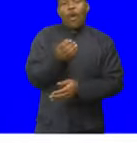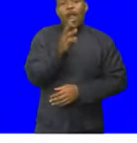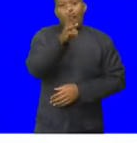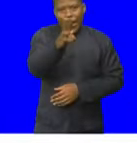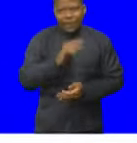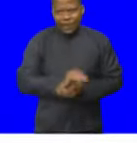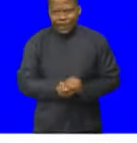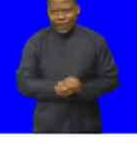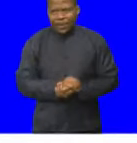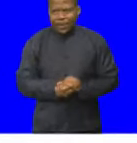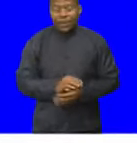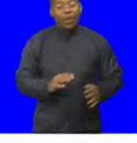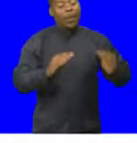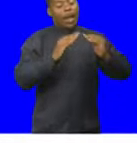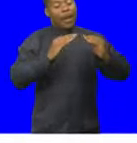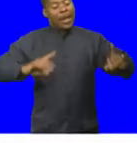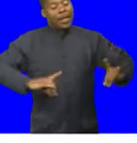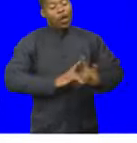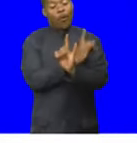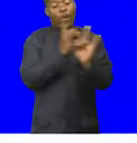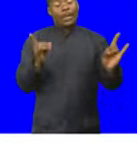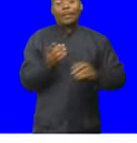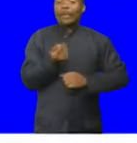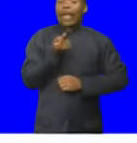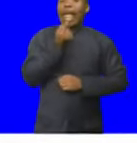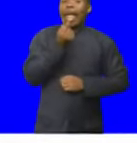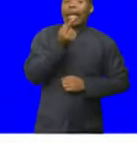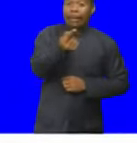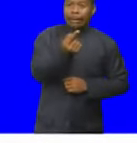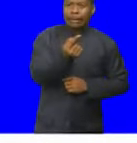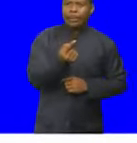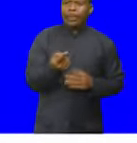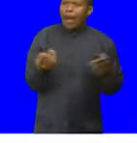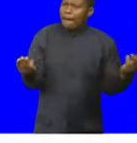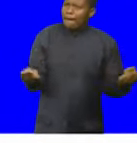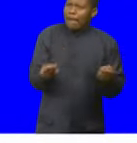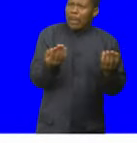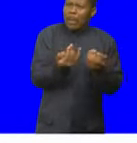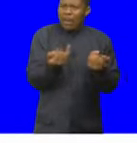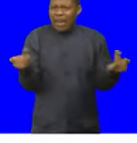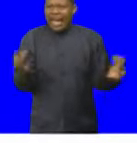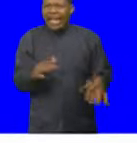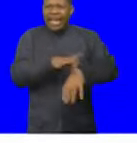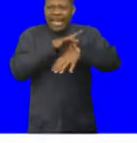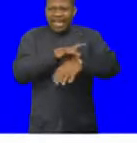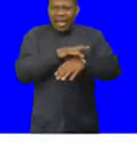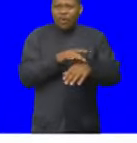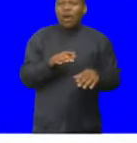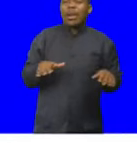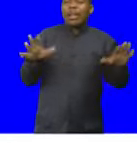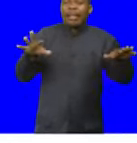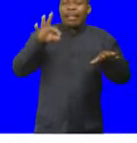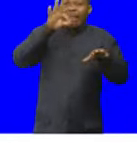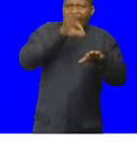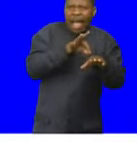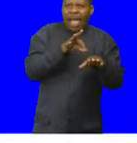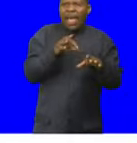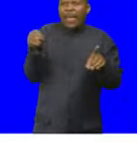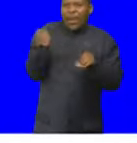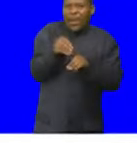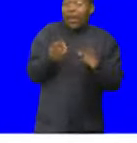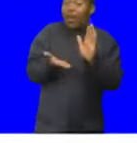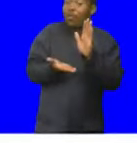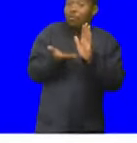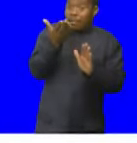Litiko letempilo lithi selibona kwanza kwelinani lebantu labatholakala nesifo samalale veva lapha eveni. Litiko